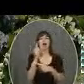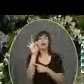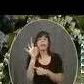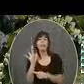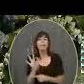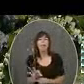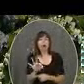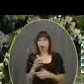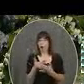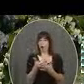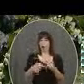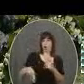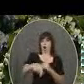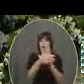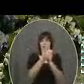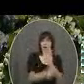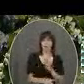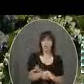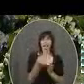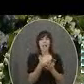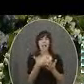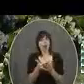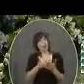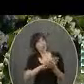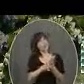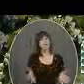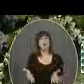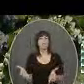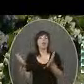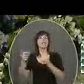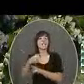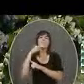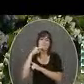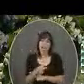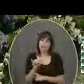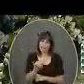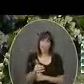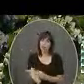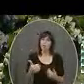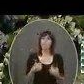qui font de ces écoles défavorisées des écoles favorisées. Ça, c'est la réalité.